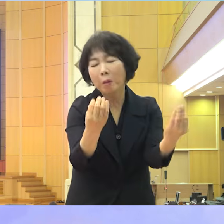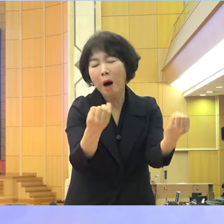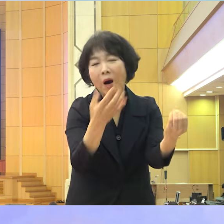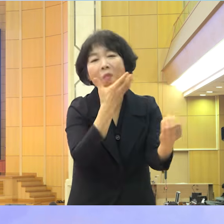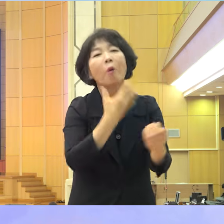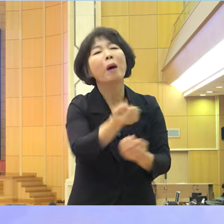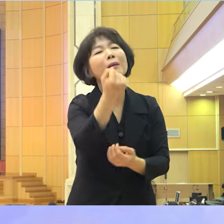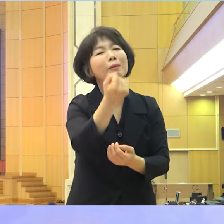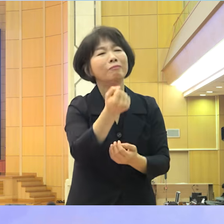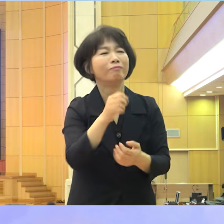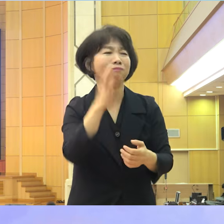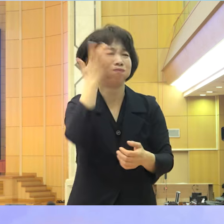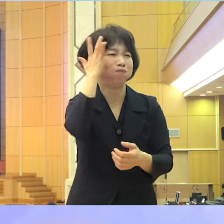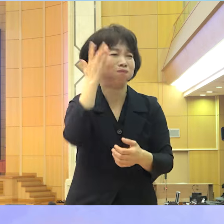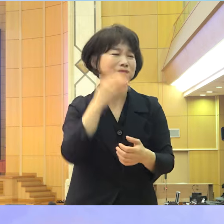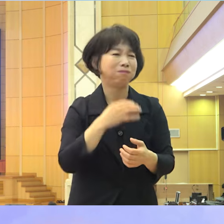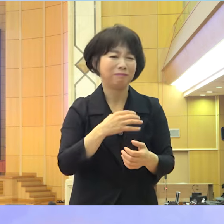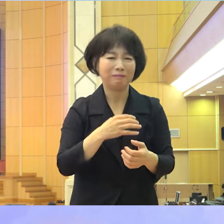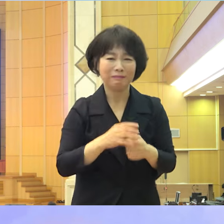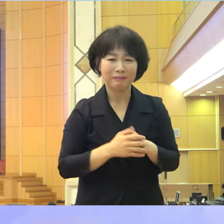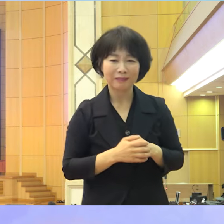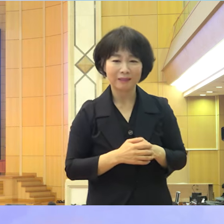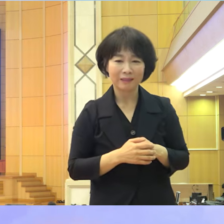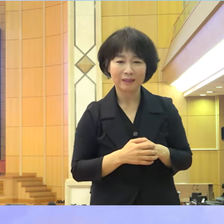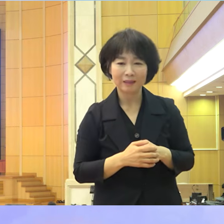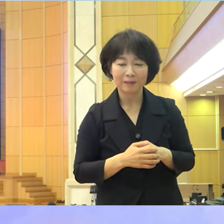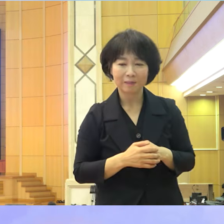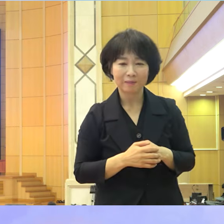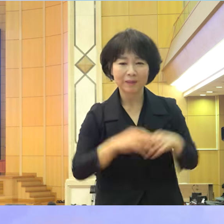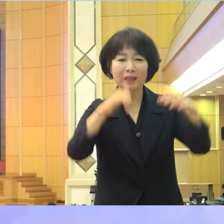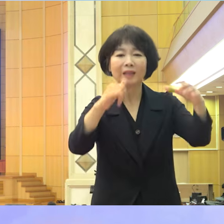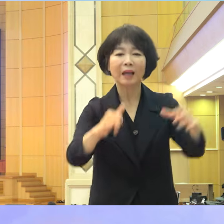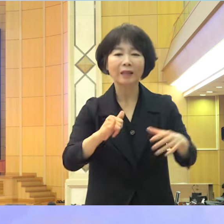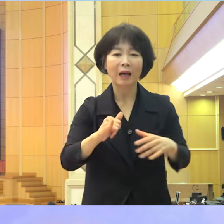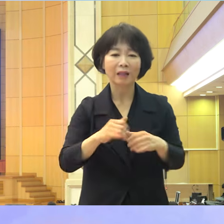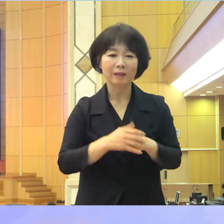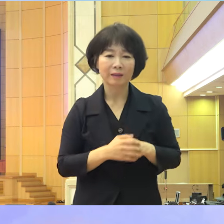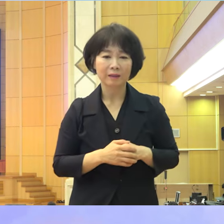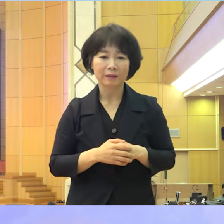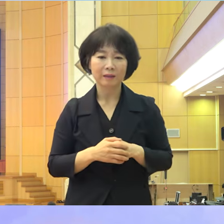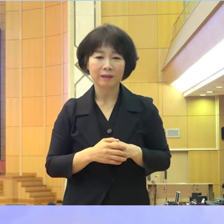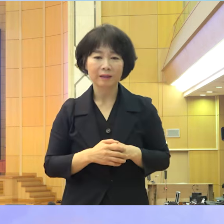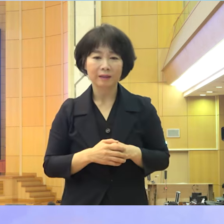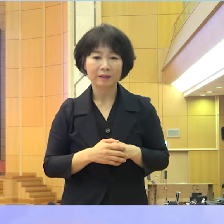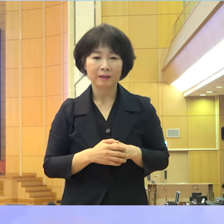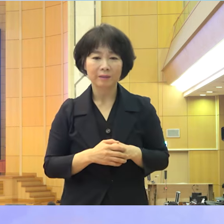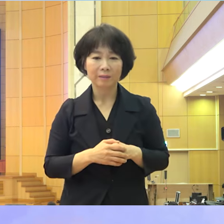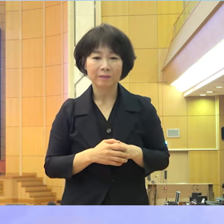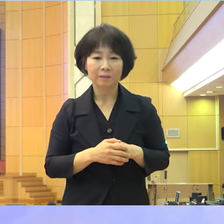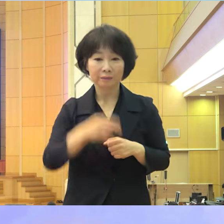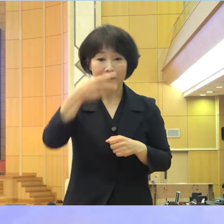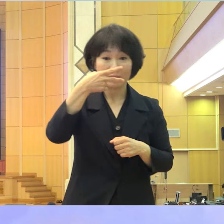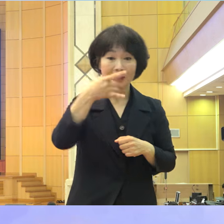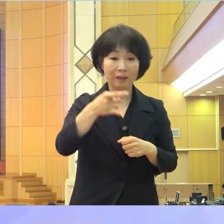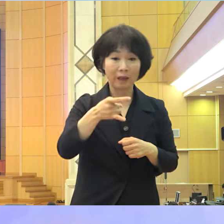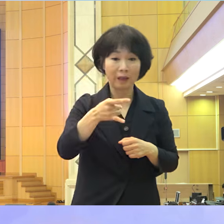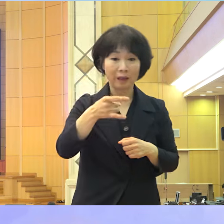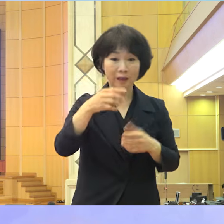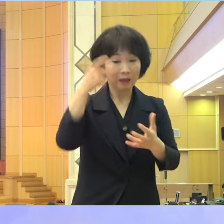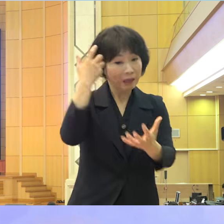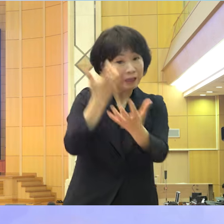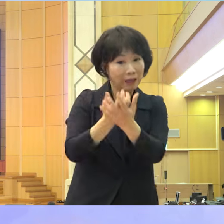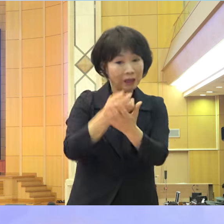소위 말하면 윗상자예요. 윗상. 이게 세상이야. 그럼 한마디 보세요. 세자는 어쨌든